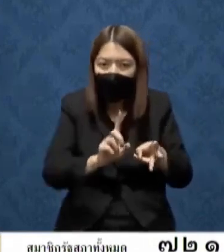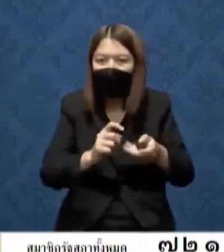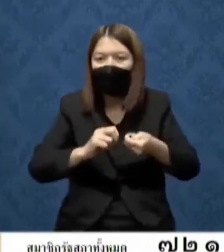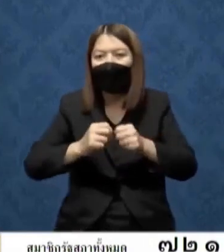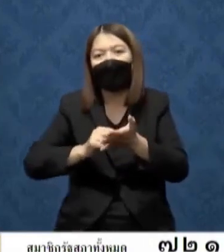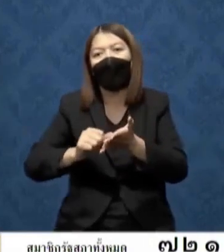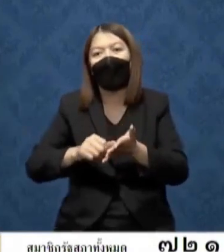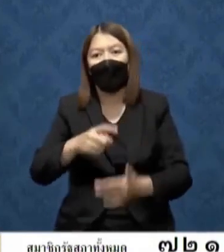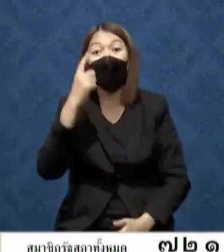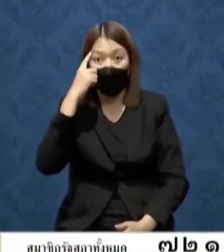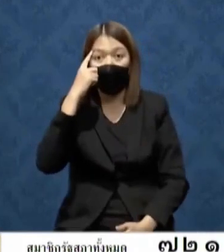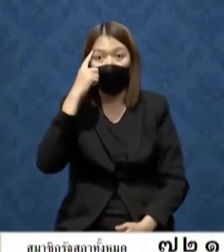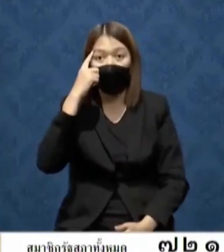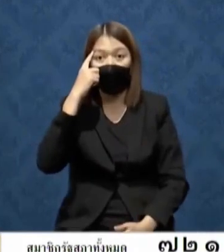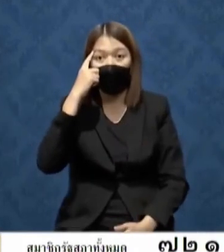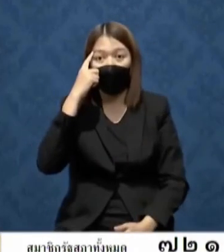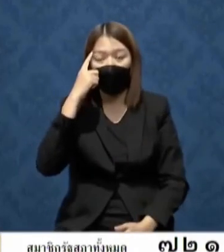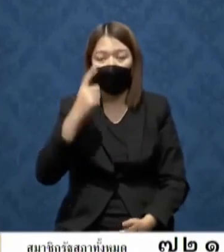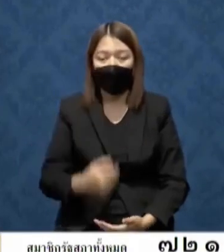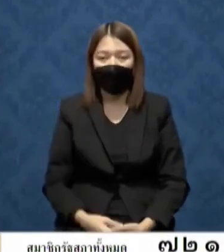เราจะรู้ดของเขาล่ครับ